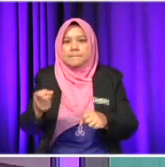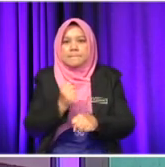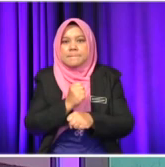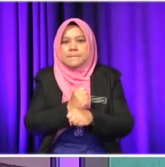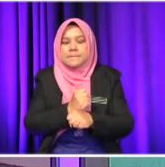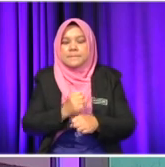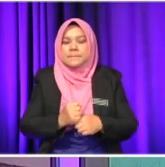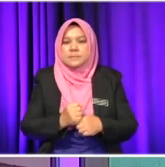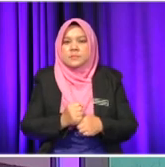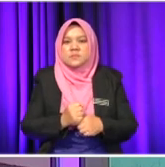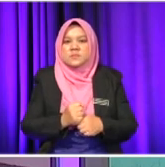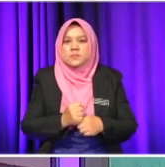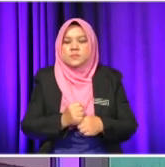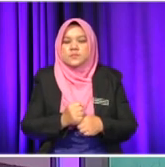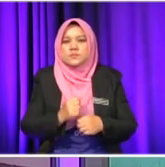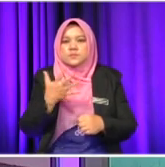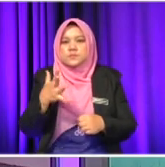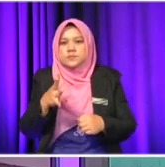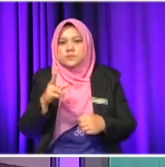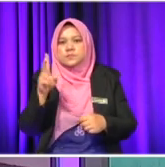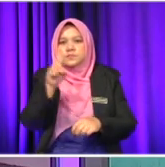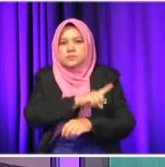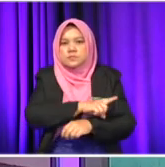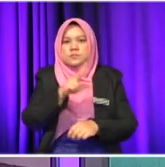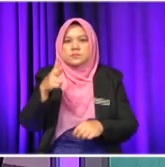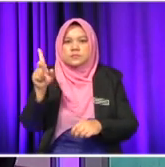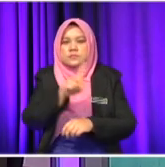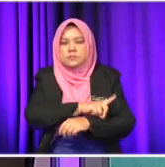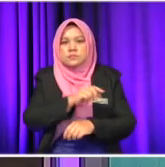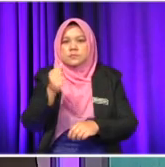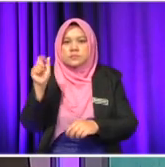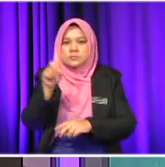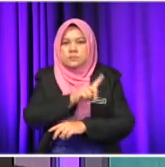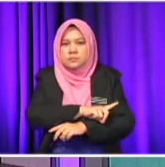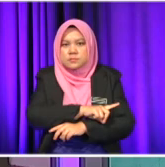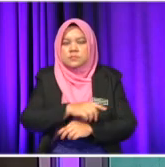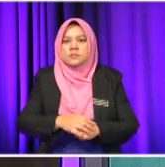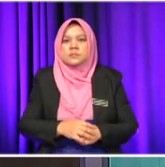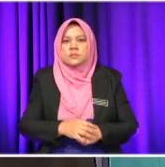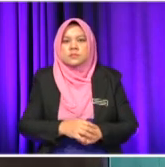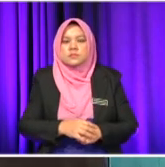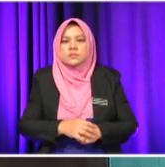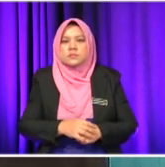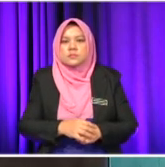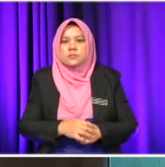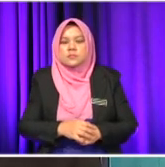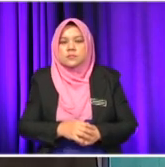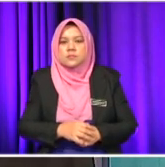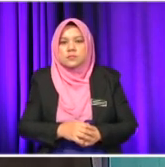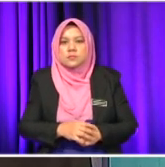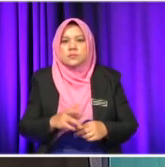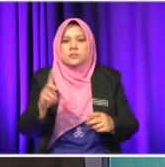dibuka jodoh hari 15 hari 12 hari 13 hari 10 hari 13 hari itu semuanya